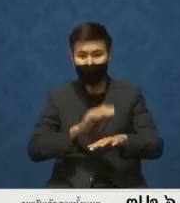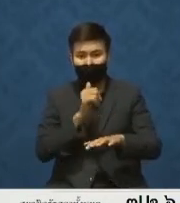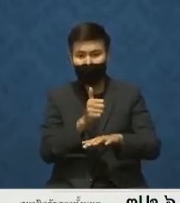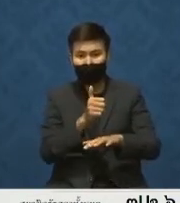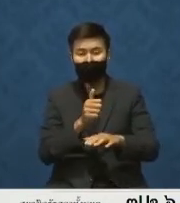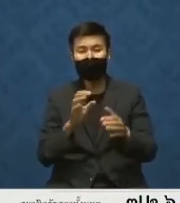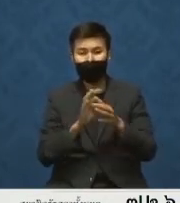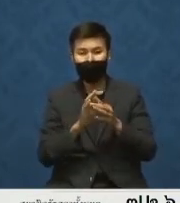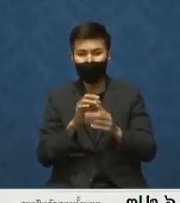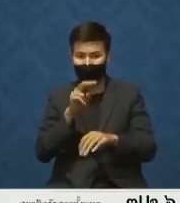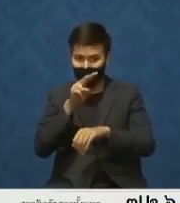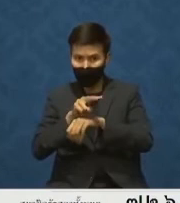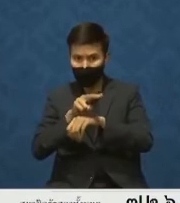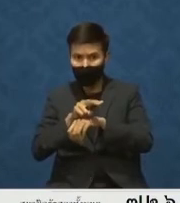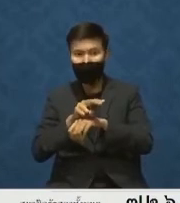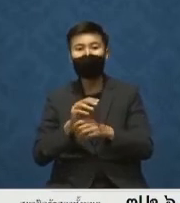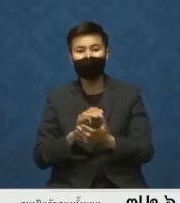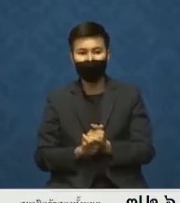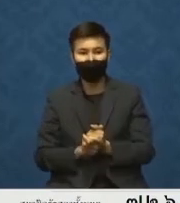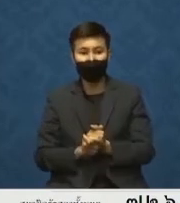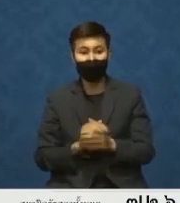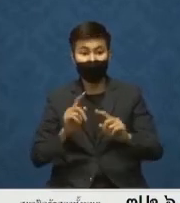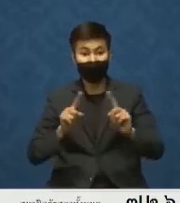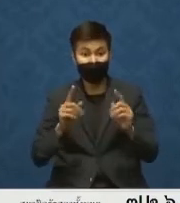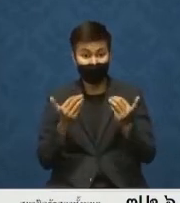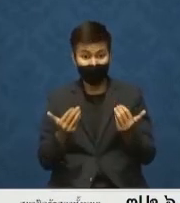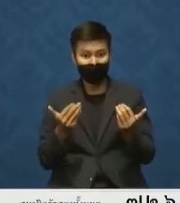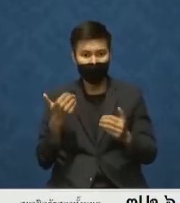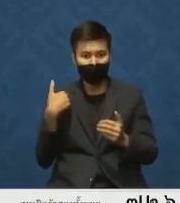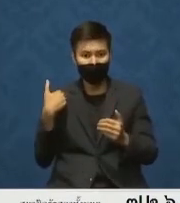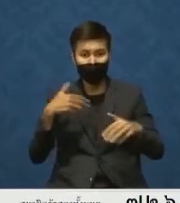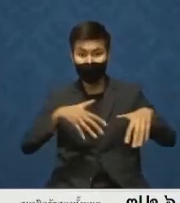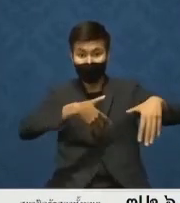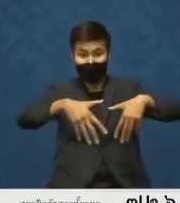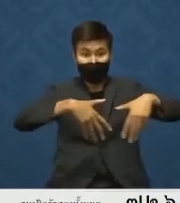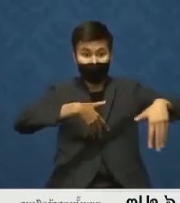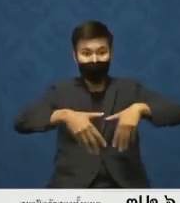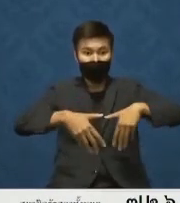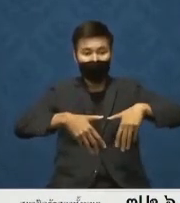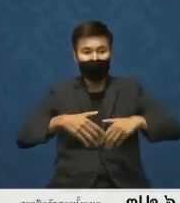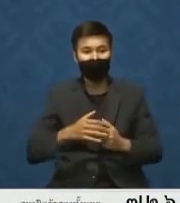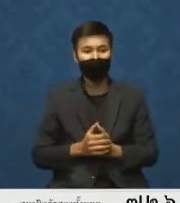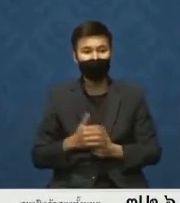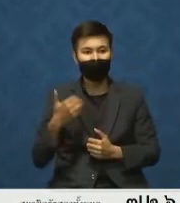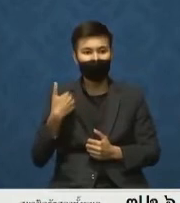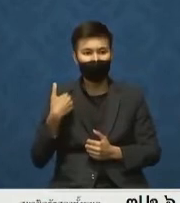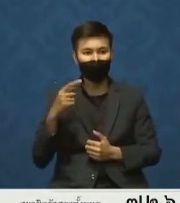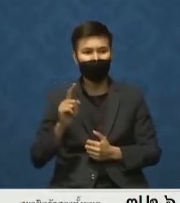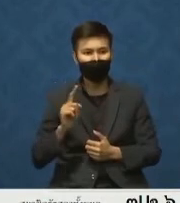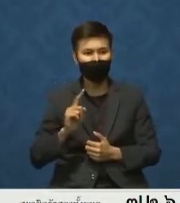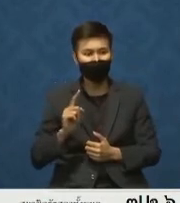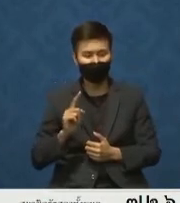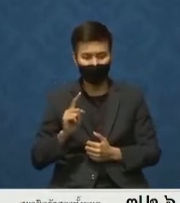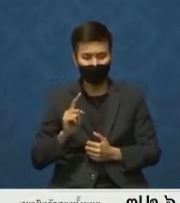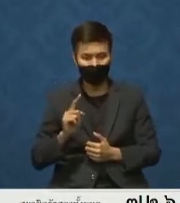ชีพในกสังเกตการเลกตั้งอัี้พเราก็คนเคยดีแต่ตอนนี้นะครับ มีácน้ประชาชนมี CivicTechมี